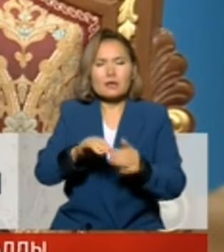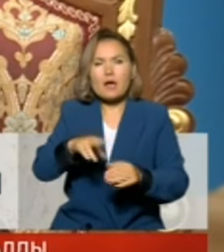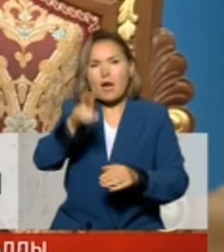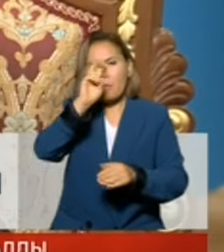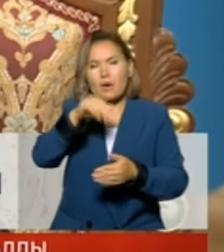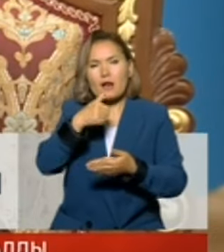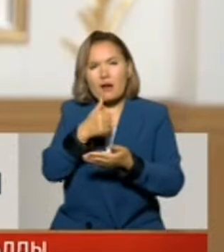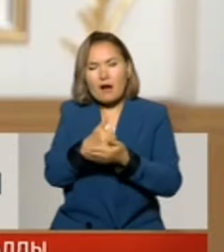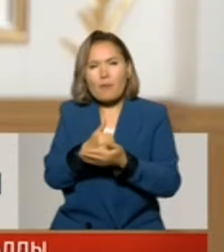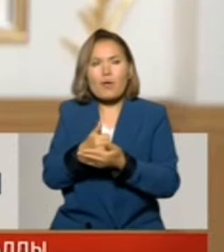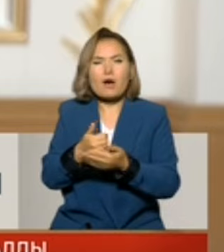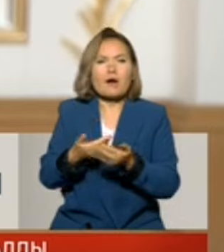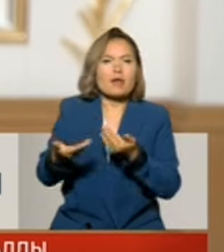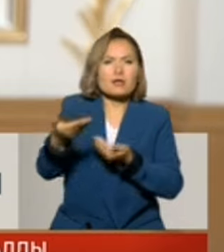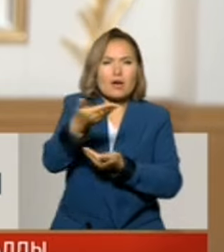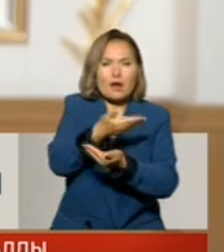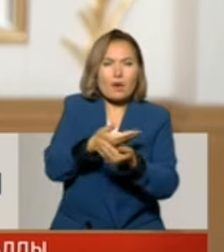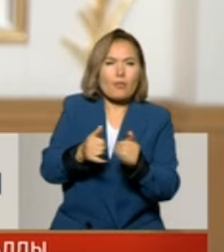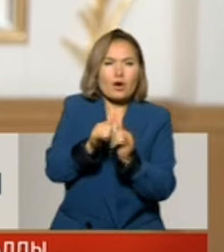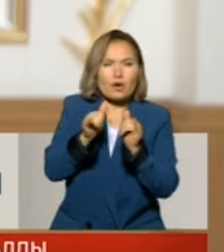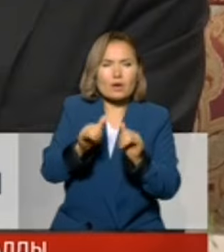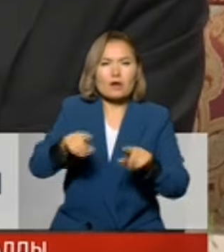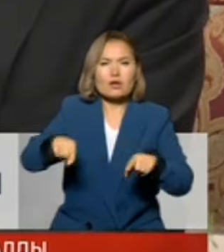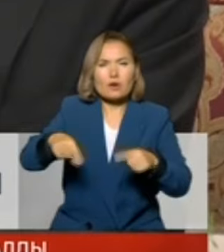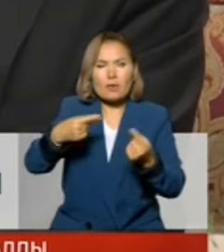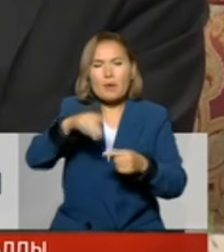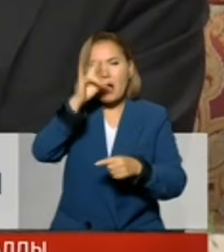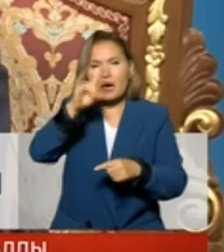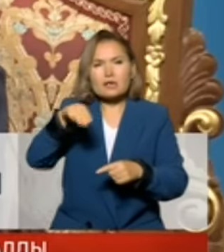мемлекет аралық байланыстарға тың серпін беретінін айтты.